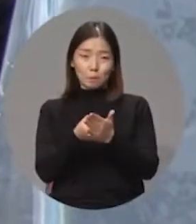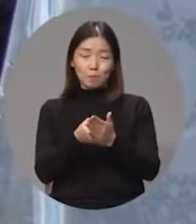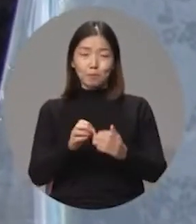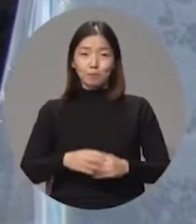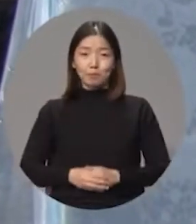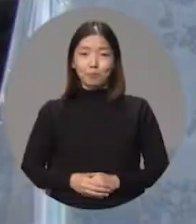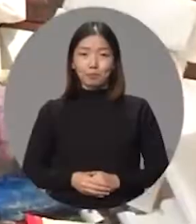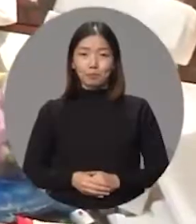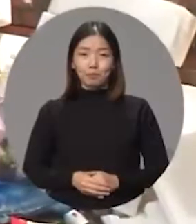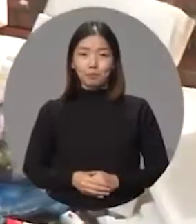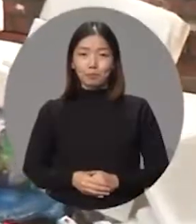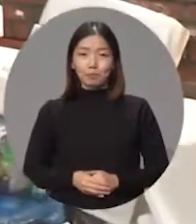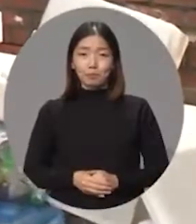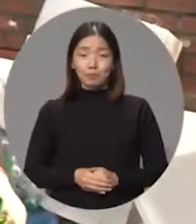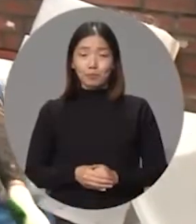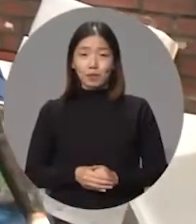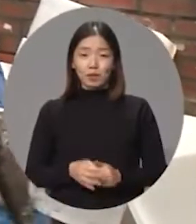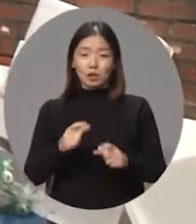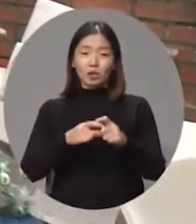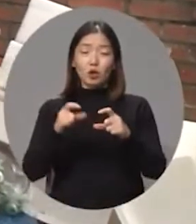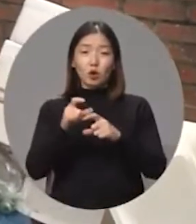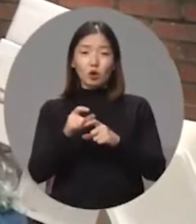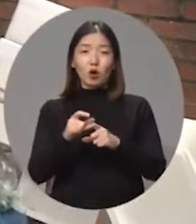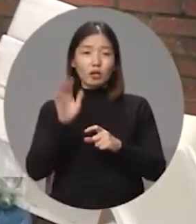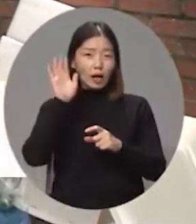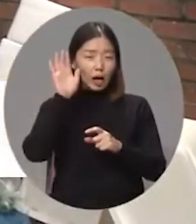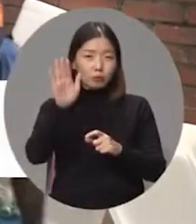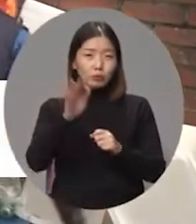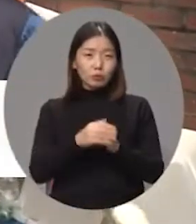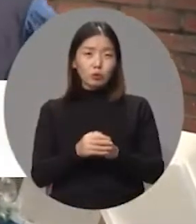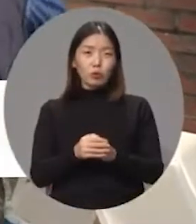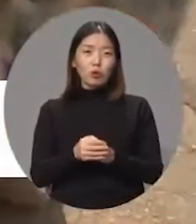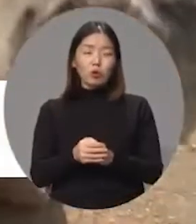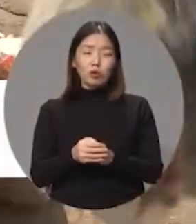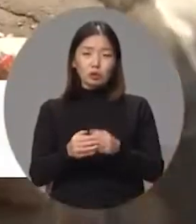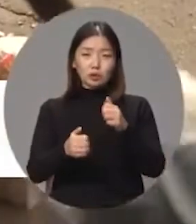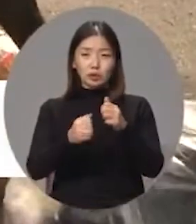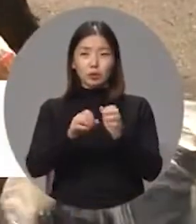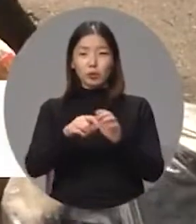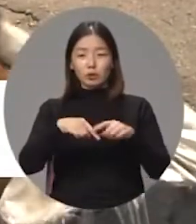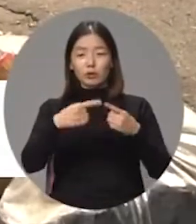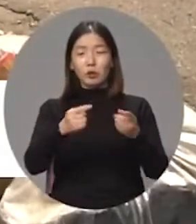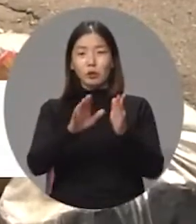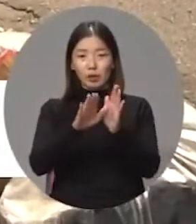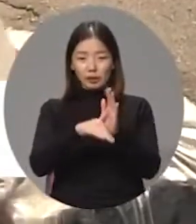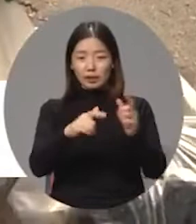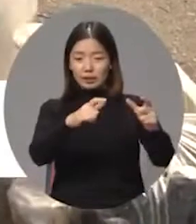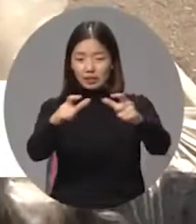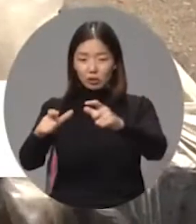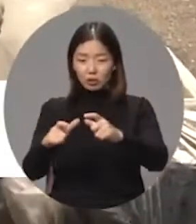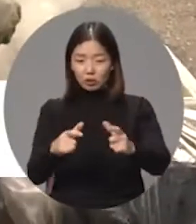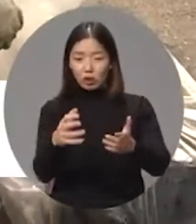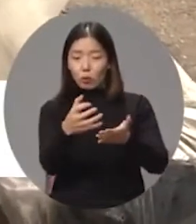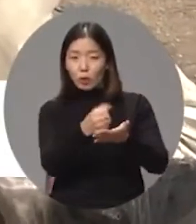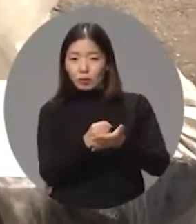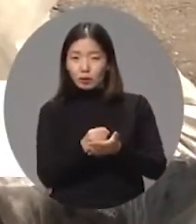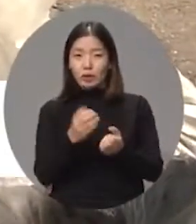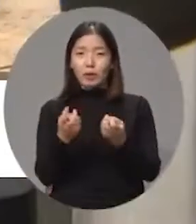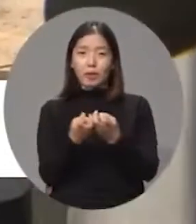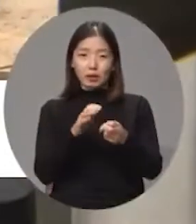겁니다. 전주시는 더 나아가 기존의 성상별 입찰에서 권역별 입찰로 쓰레기 수거